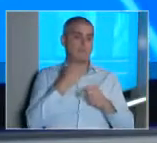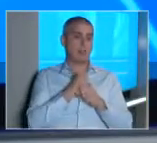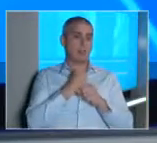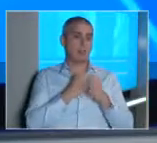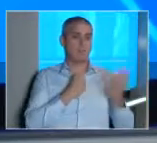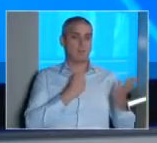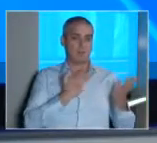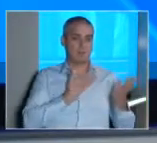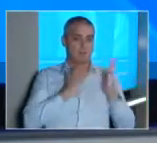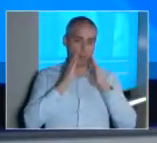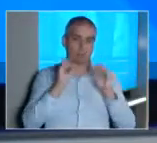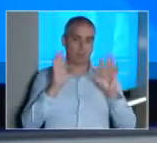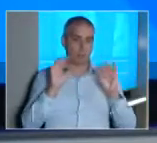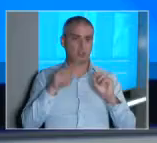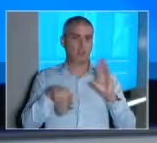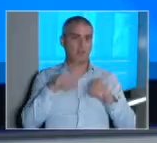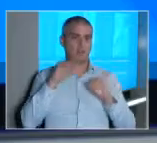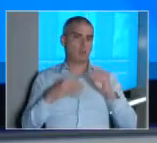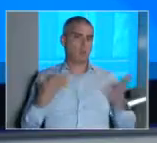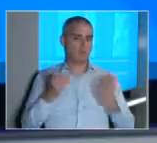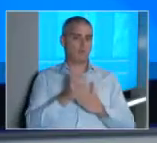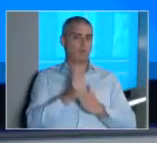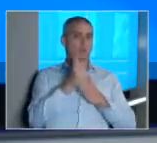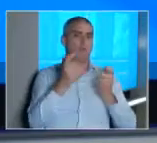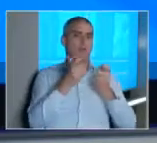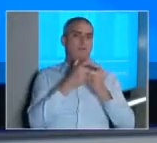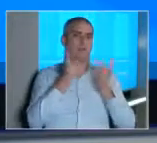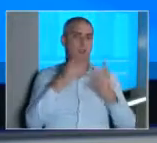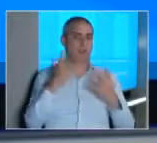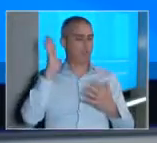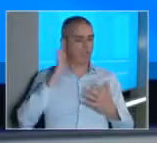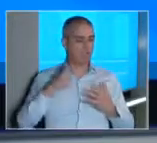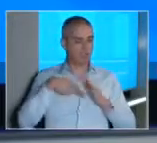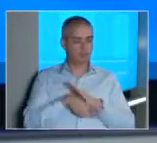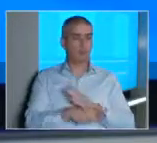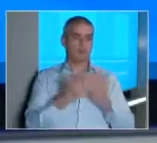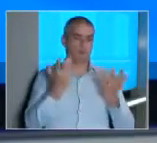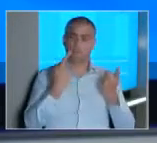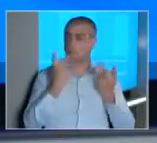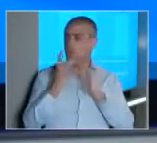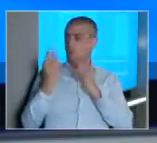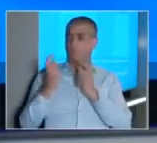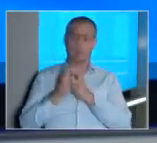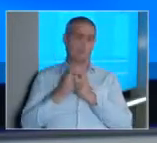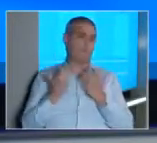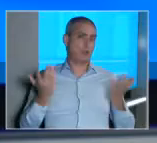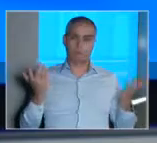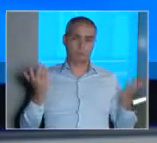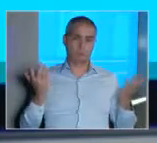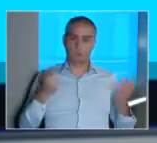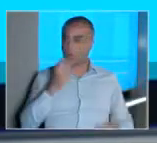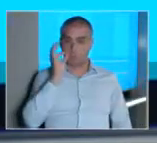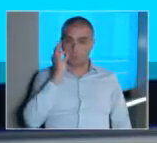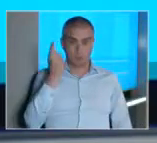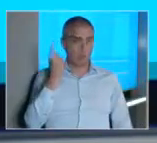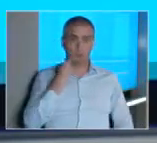העבודה, קיבל אמון של עשרות אלפי בוחרים, ומוביל מפלגה שיש לה רקע ושורשים, בניגוד להרבה מפלגות אחרות. לכן אני חושב, אגב, אהוד